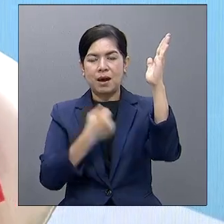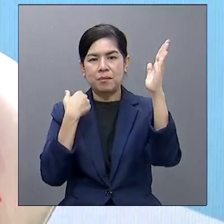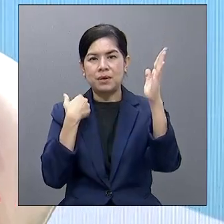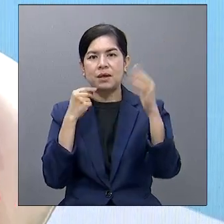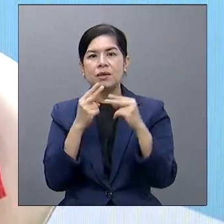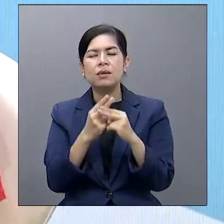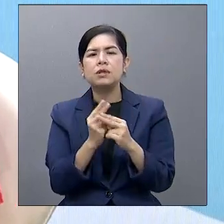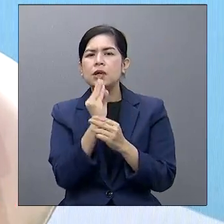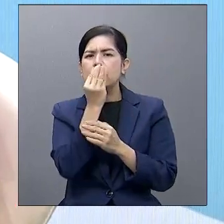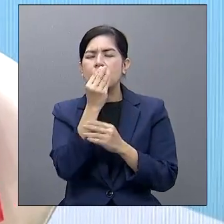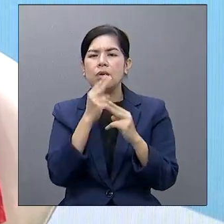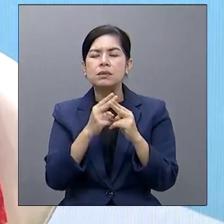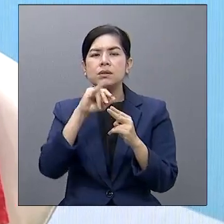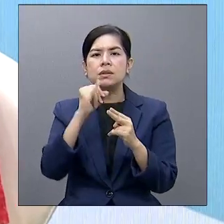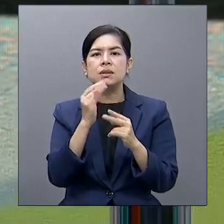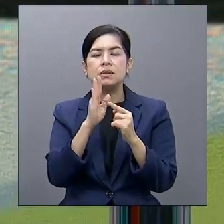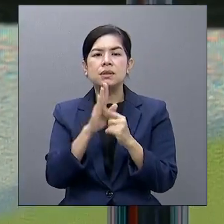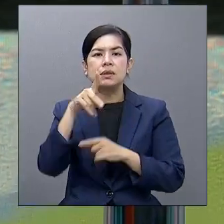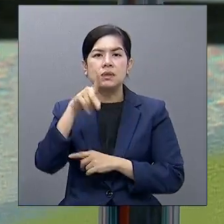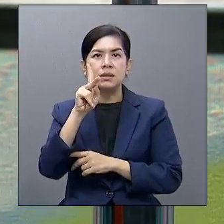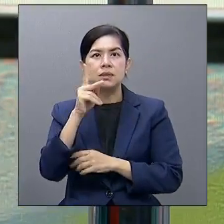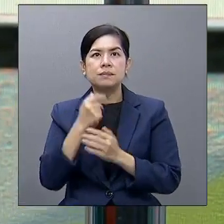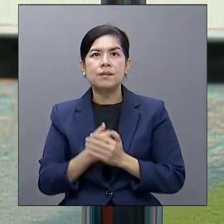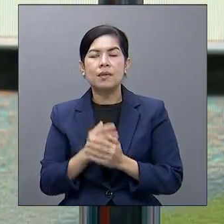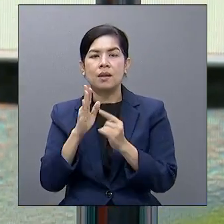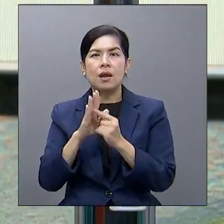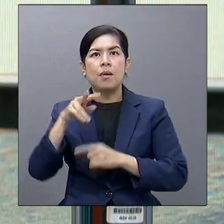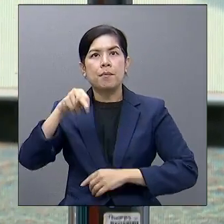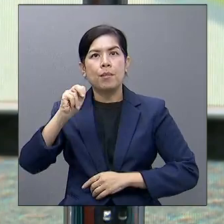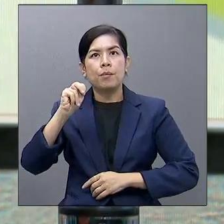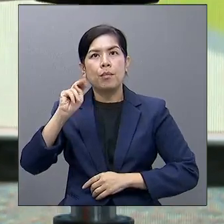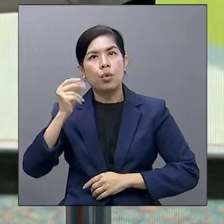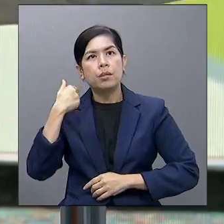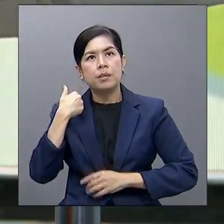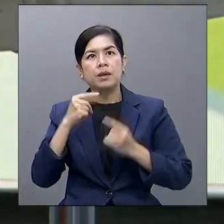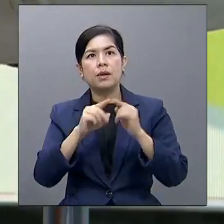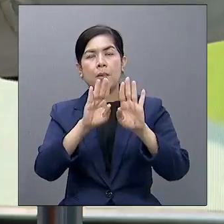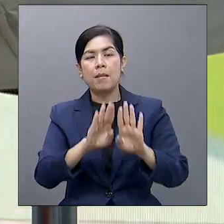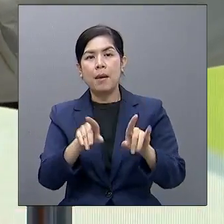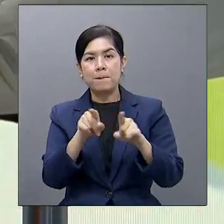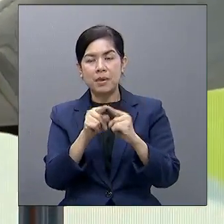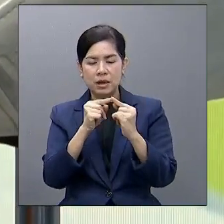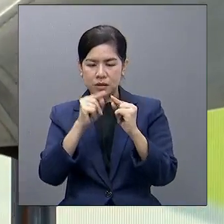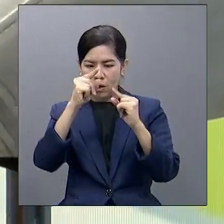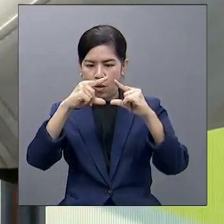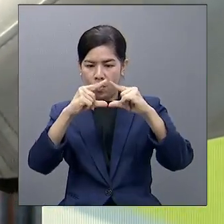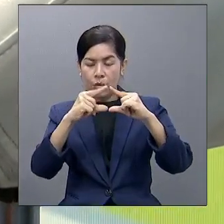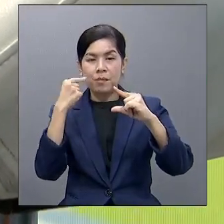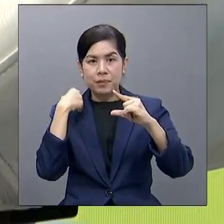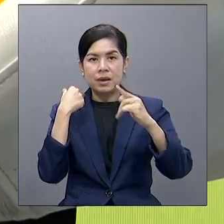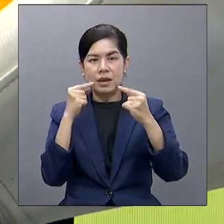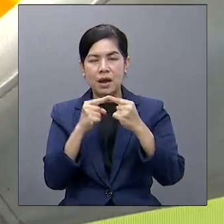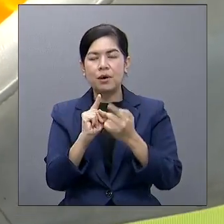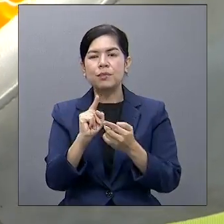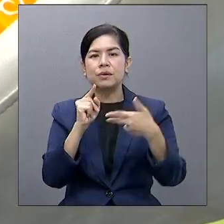จำปูนครับดอกจำปูนนั้นเป็นดอกไม้ประจำจังหวัดพังงาลายเส้นคลื่นอันเป็นหนังที่ 2นะครับหมายถึงทะเลอันดามัน